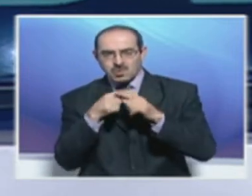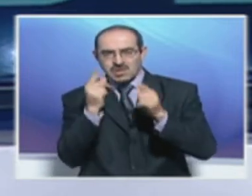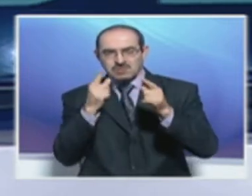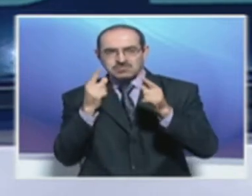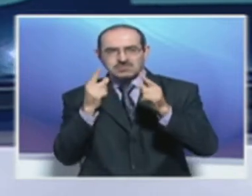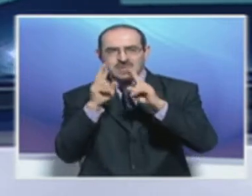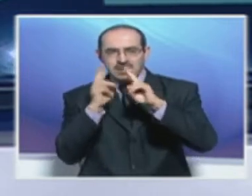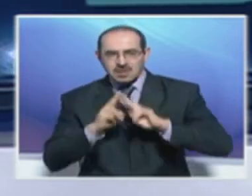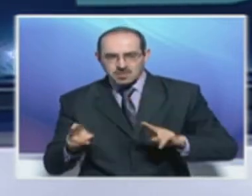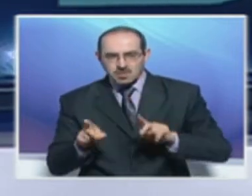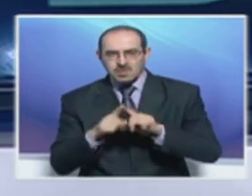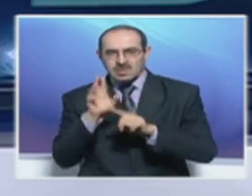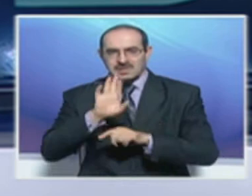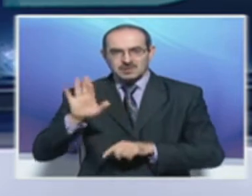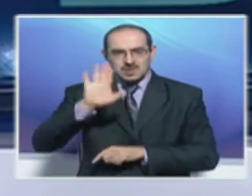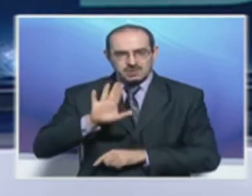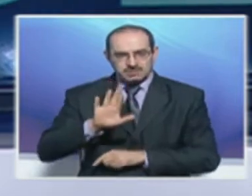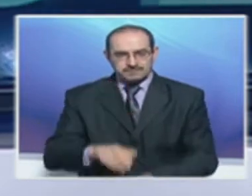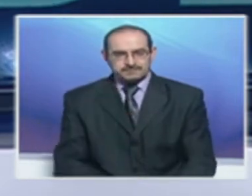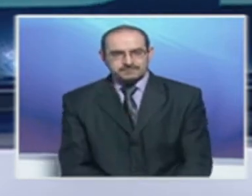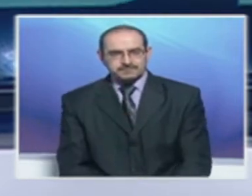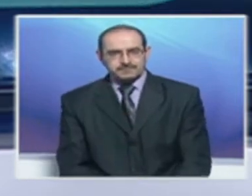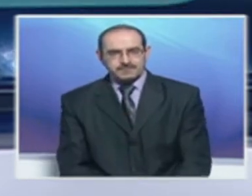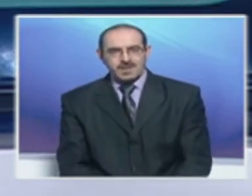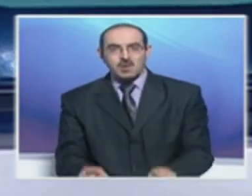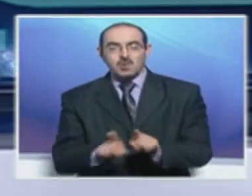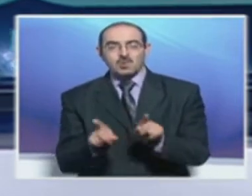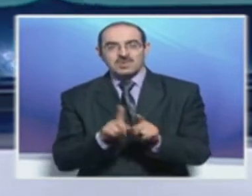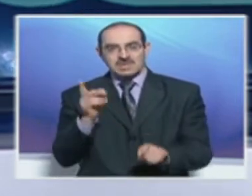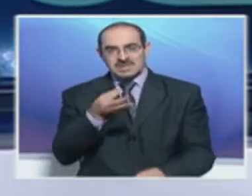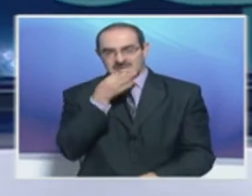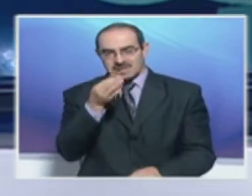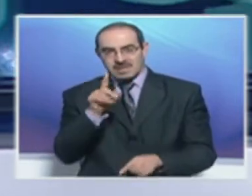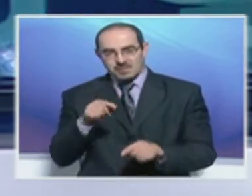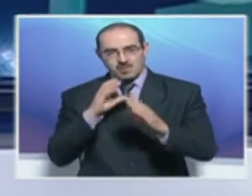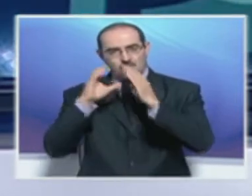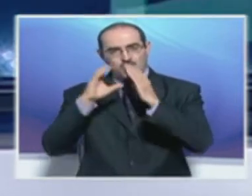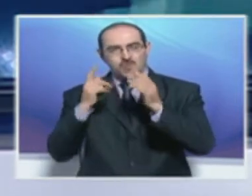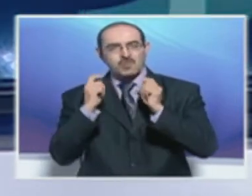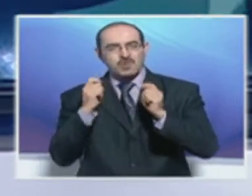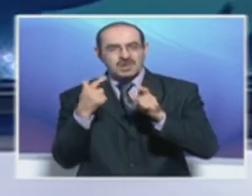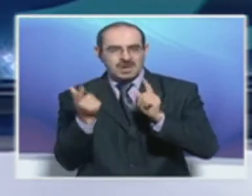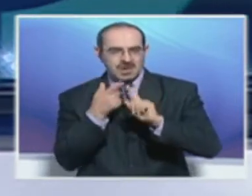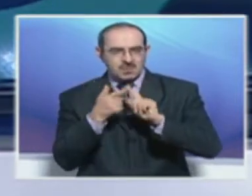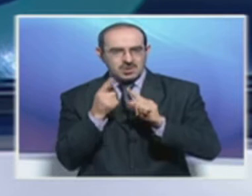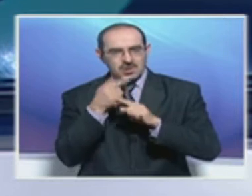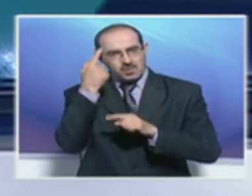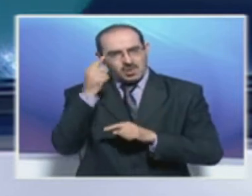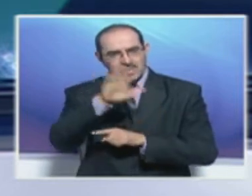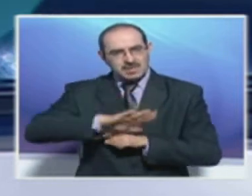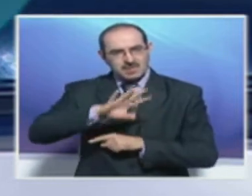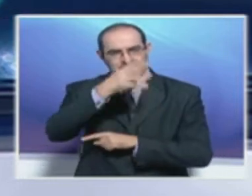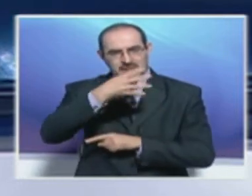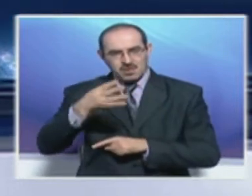الدولية والإقليمية. كما تم التأكيد على أن الحوار السياسي يشكل في هذا الفضاء